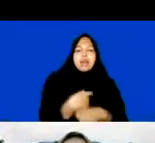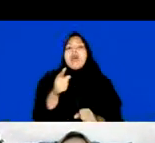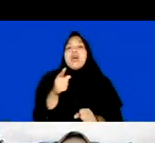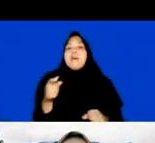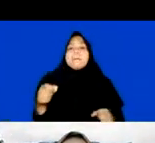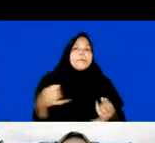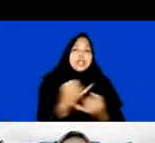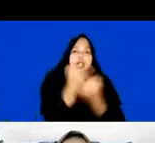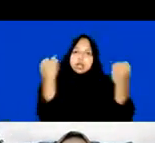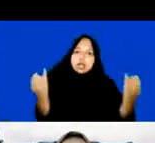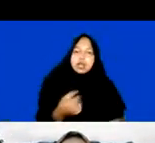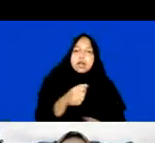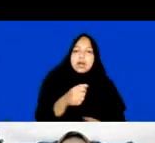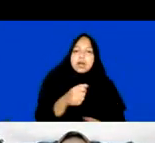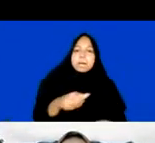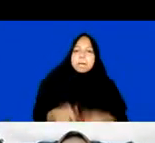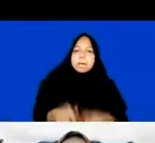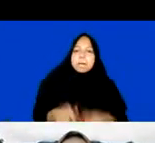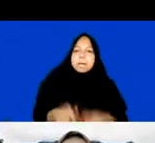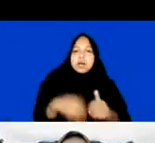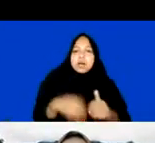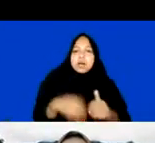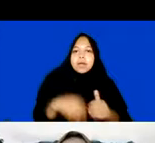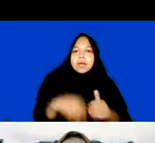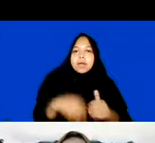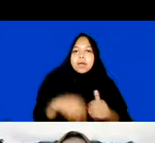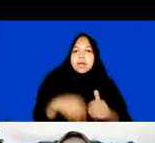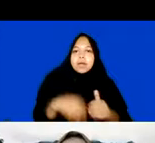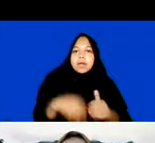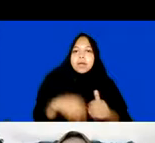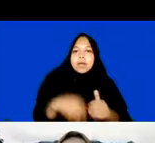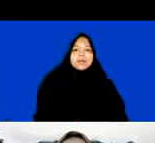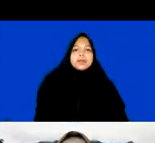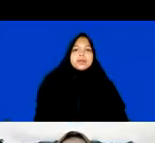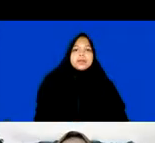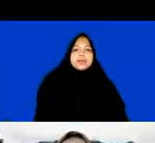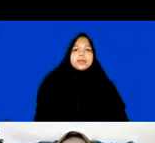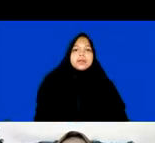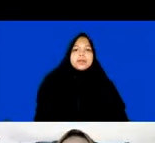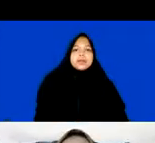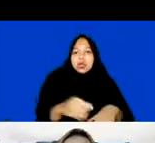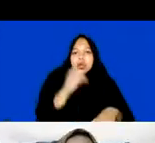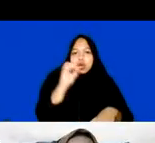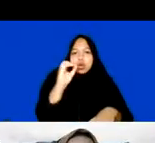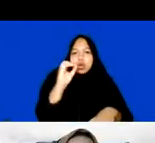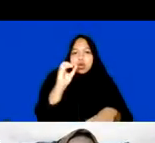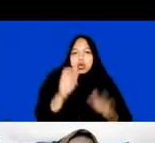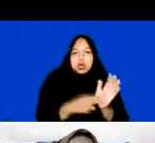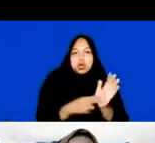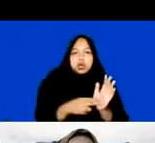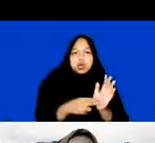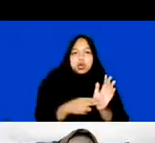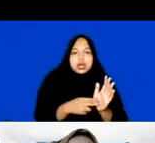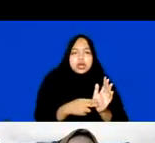juga dengan passion juga gitu kan. Jadi benar-benar ketika mengerjakan itu kita mencintai banget gitu loh apa